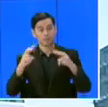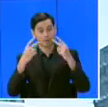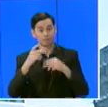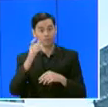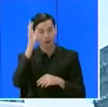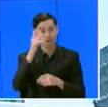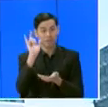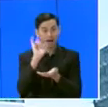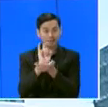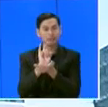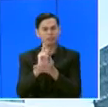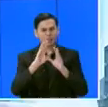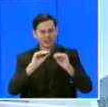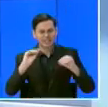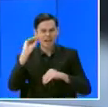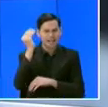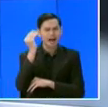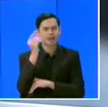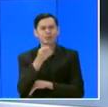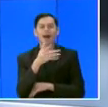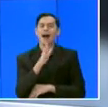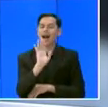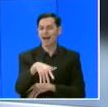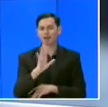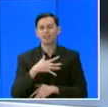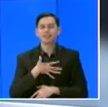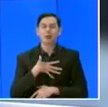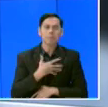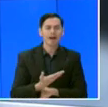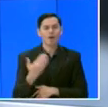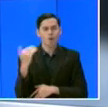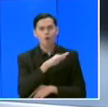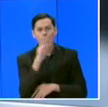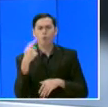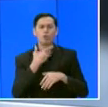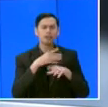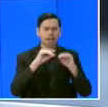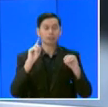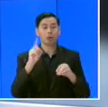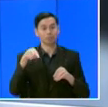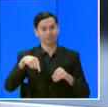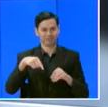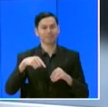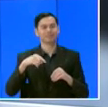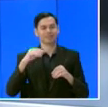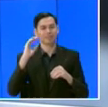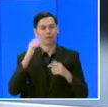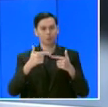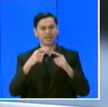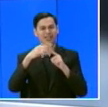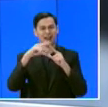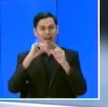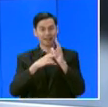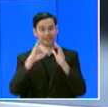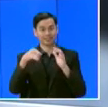Ya pemirsa, Anda warga Bekasi namun bekerja di Jakarta, nampaknya tidak perlu capek-capek berkendara jika ingin bekerja, pasalnya